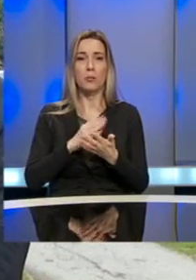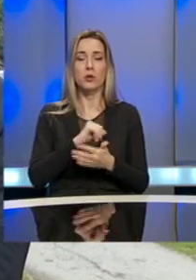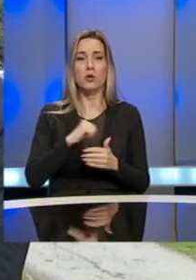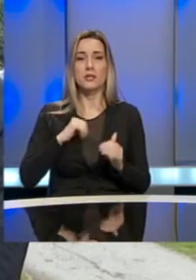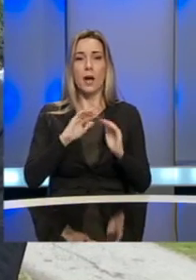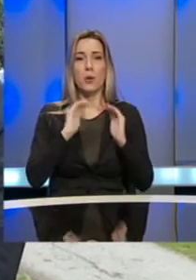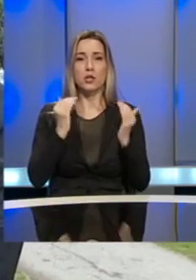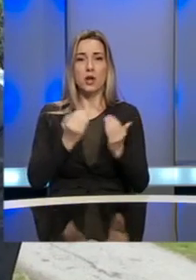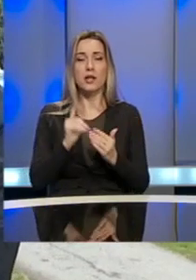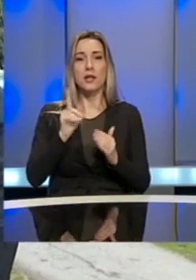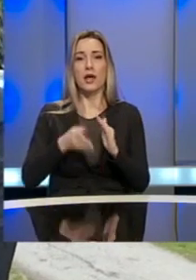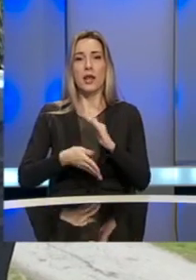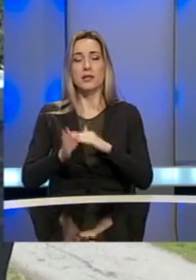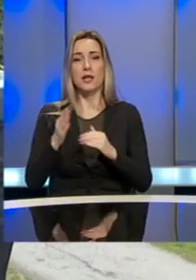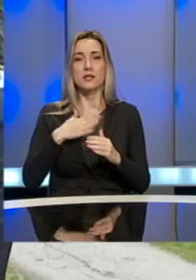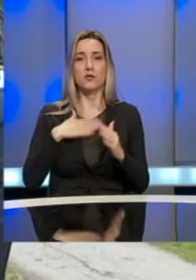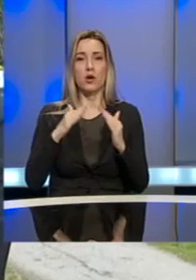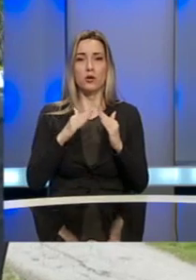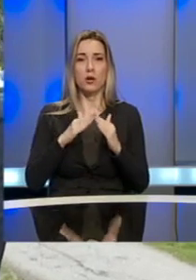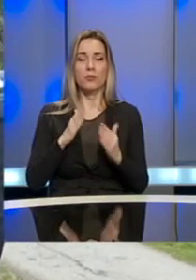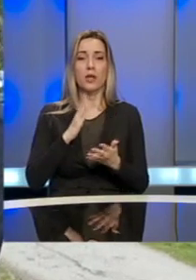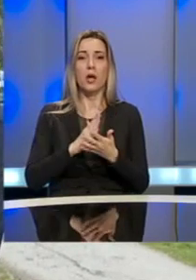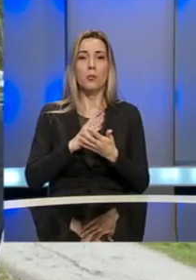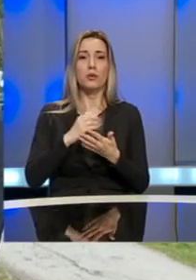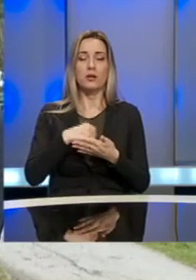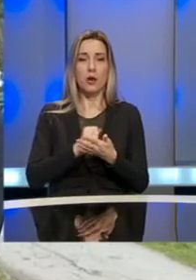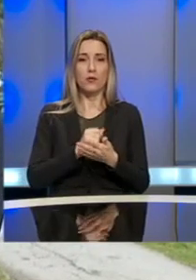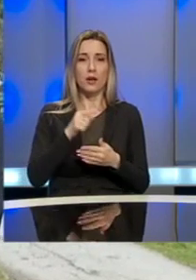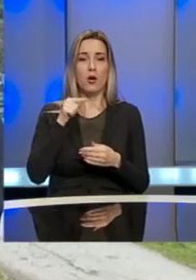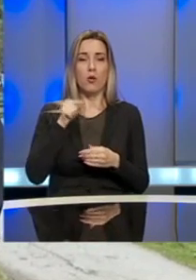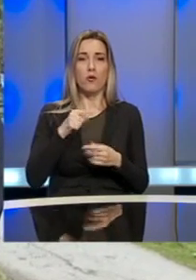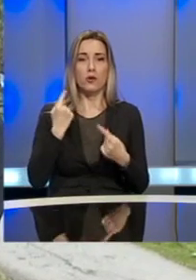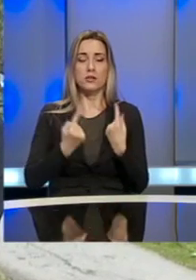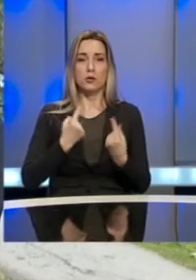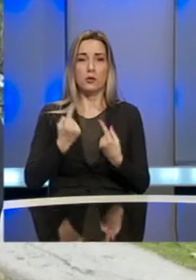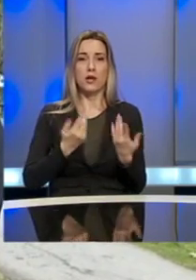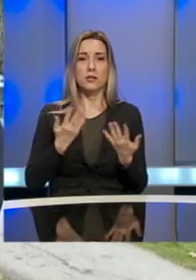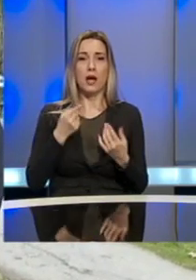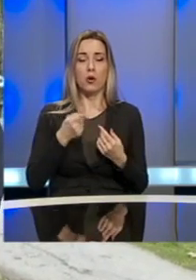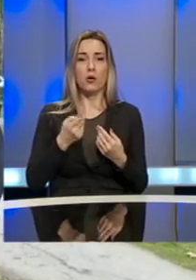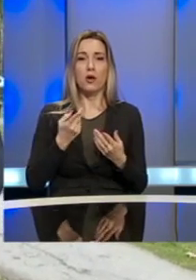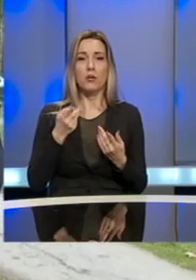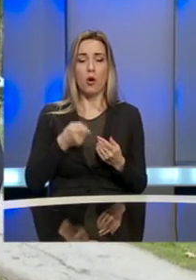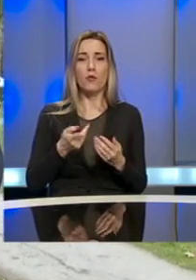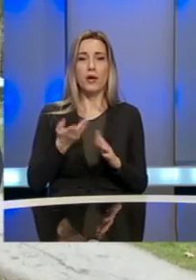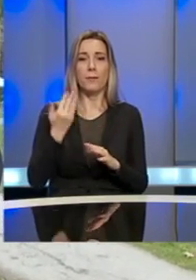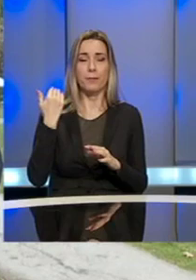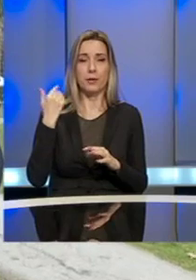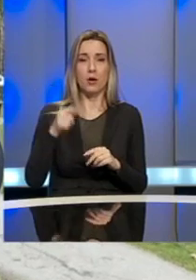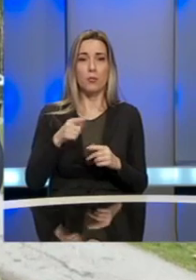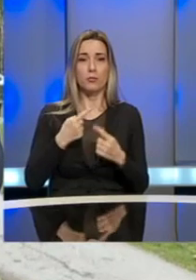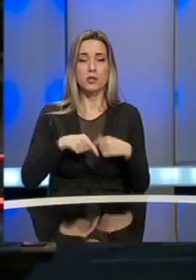samoizolaciji, odnosno da ne izlaze iz svojih domova? Budite uvjereni, u ovoj situaciji kako ovo je tako i prijenje, ali pogotovo u ovoj